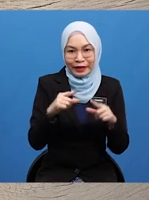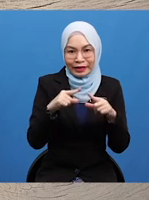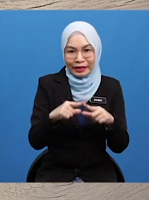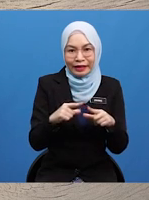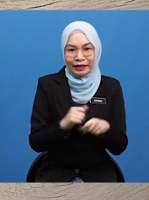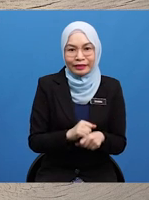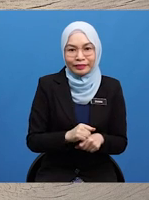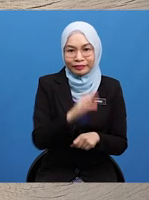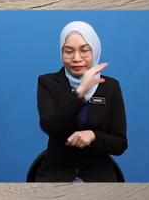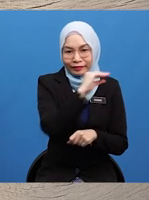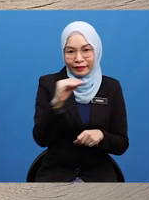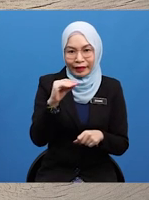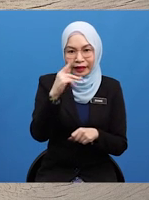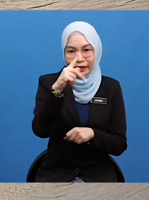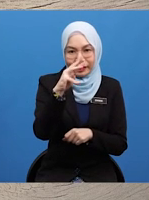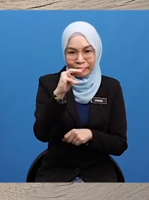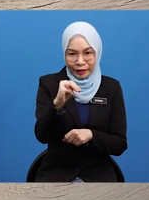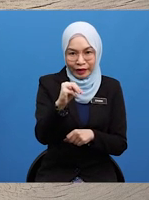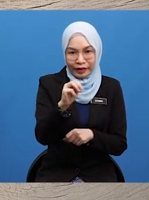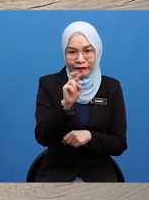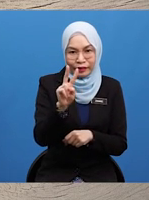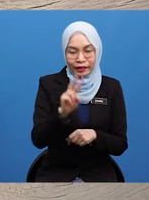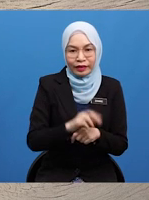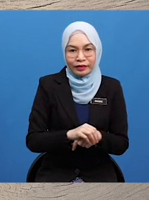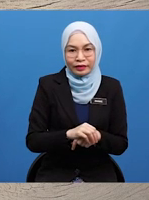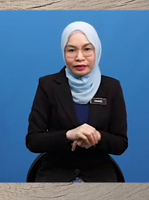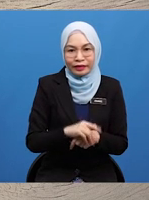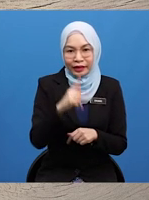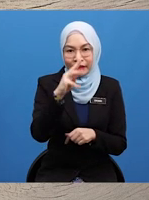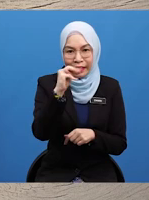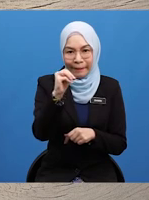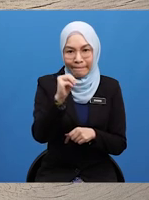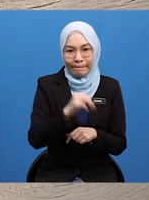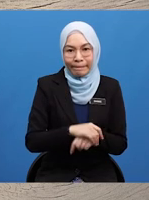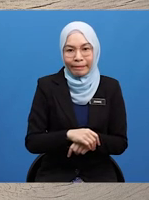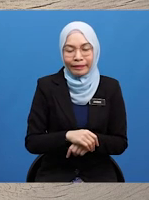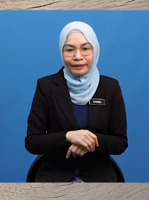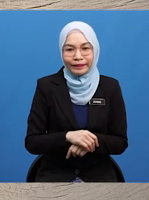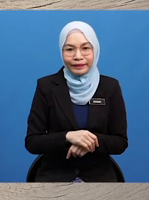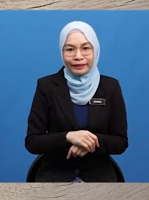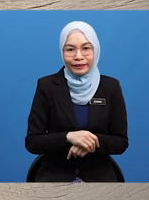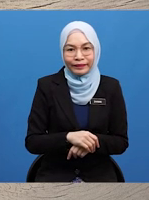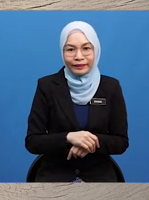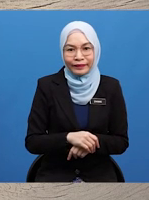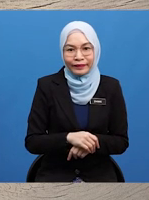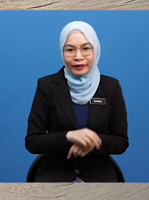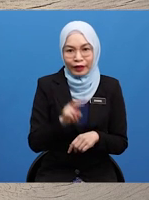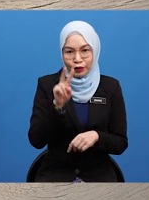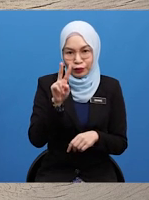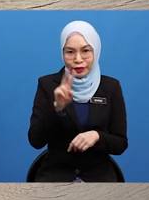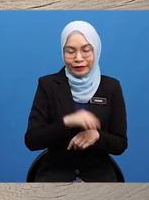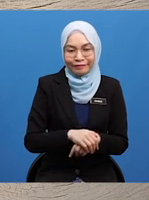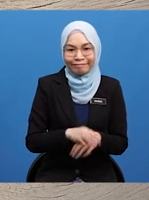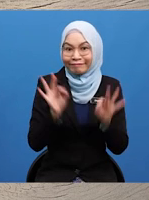Dan kilometer persegi iaitu km2. Jika murid-murid lihat,